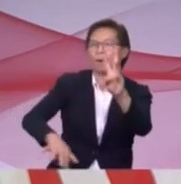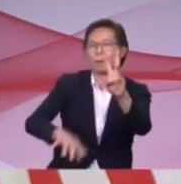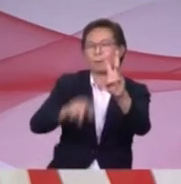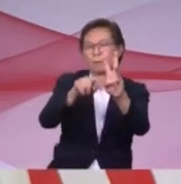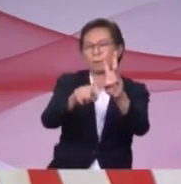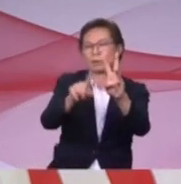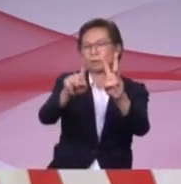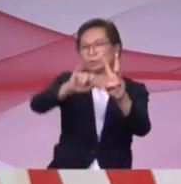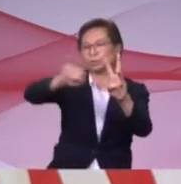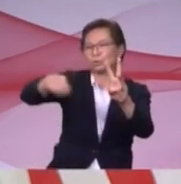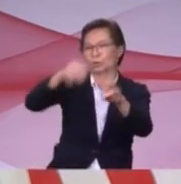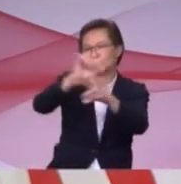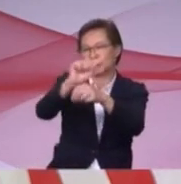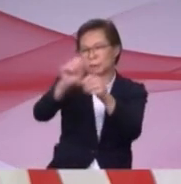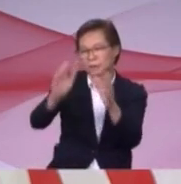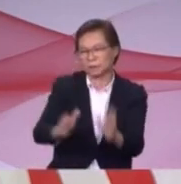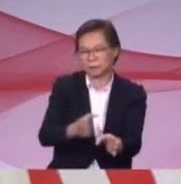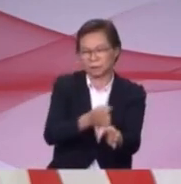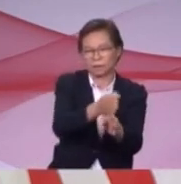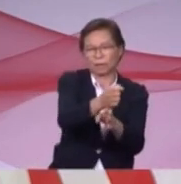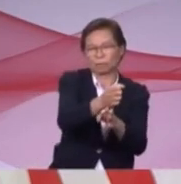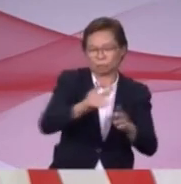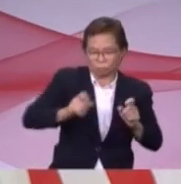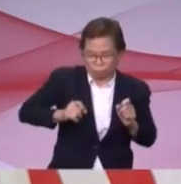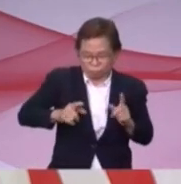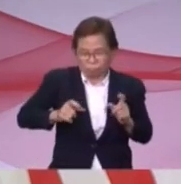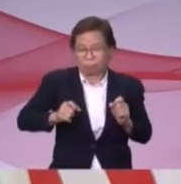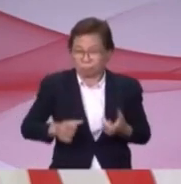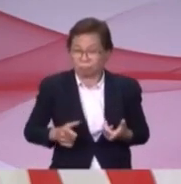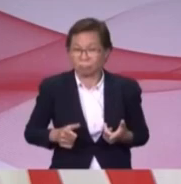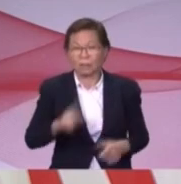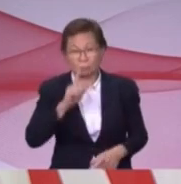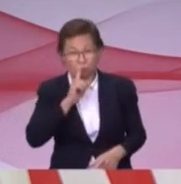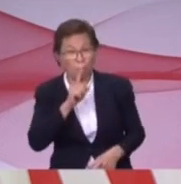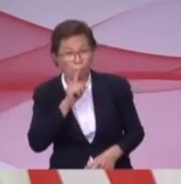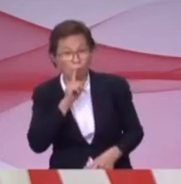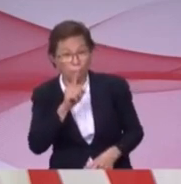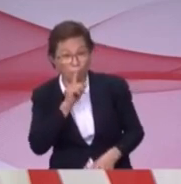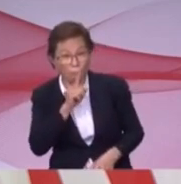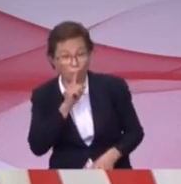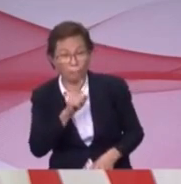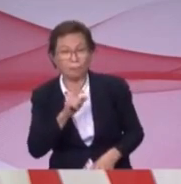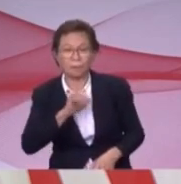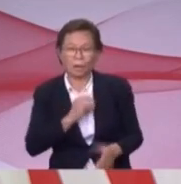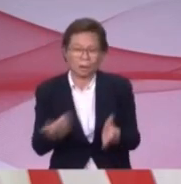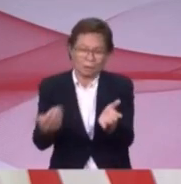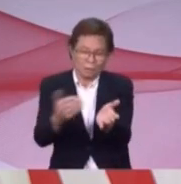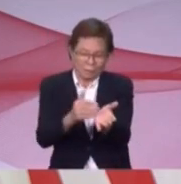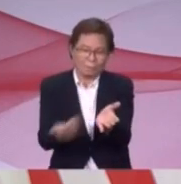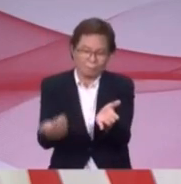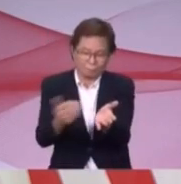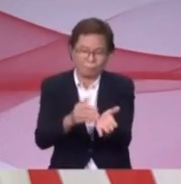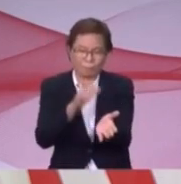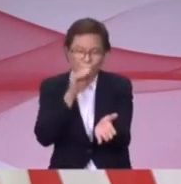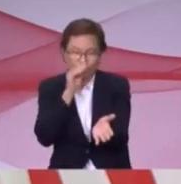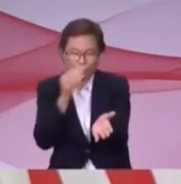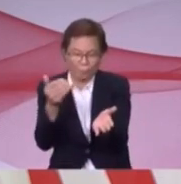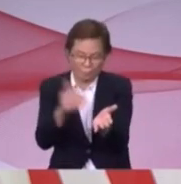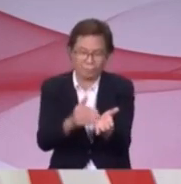6.1 juta pekerja di sektor ini. Ini sebenarnya Saya ulangi ya, sekali